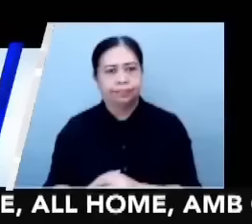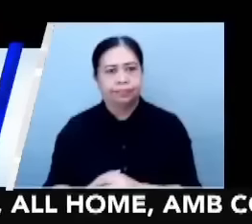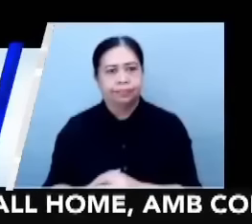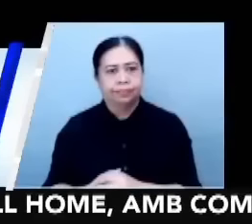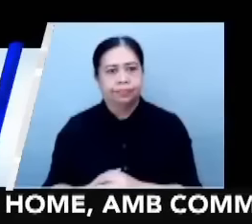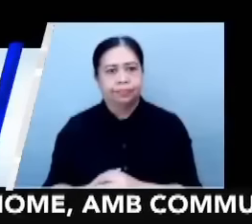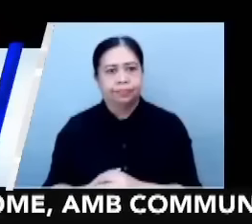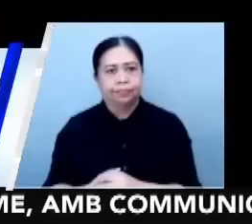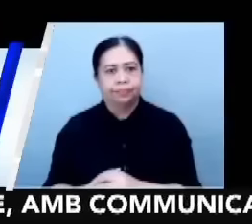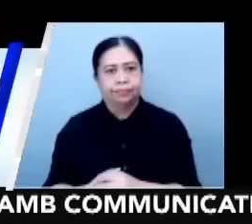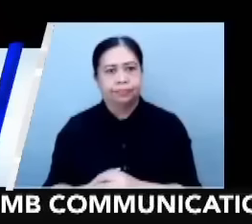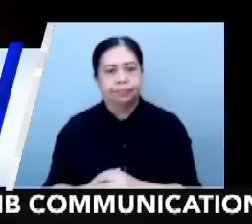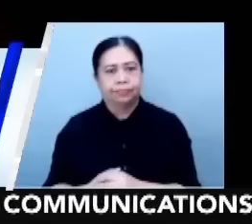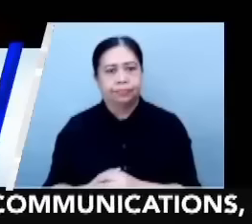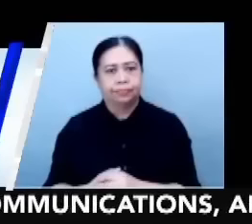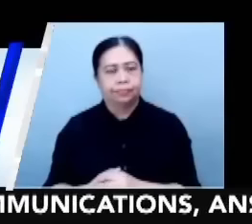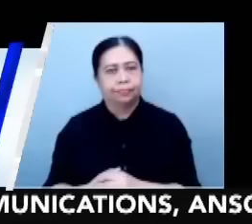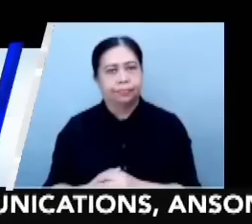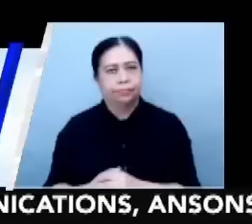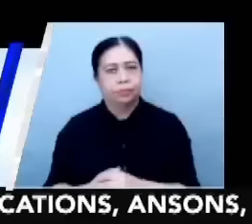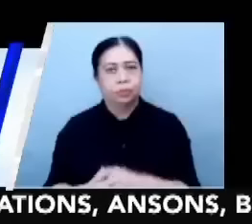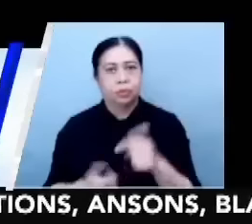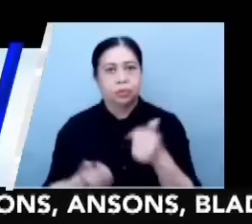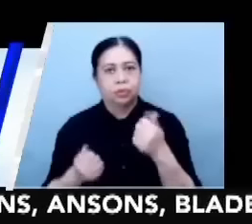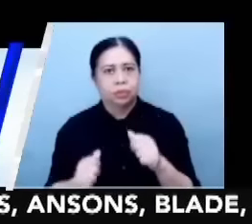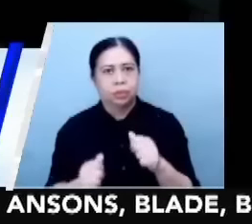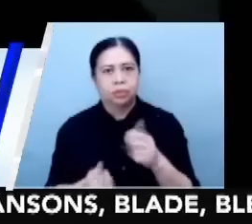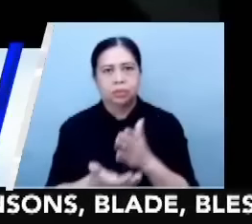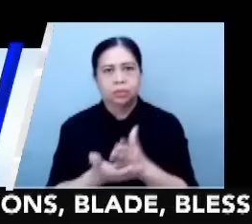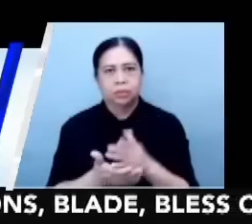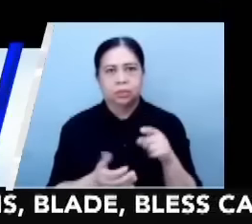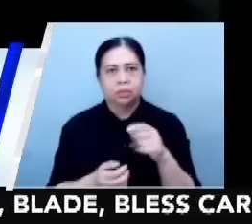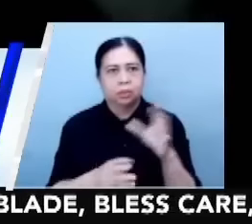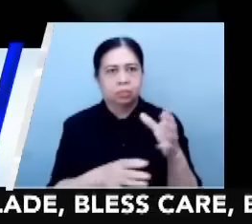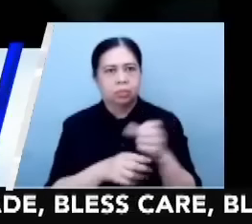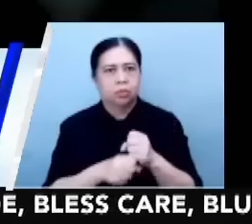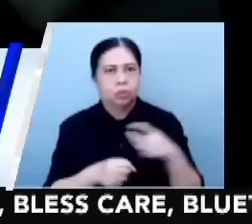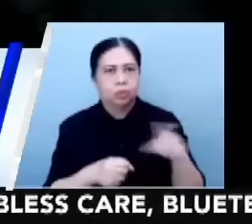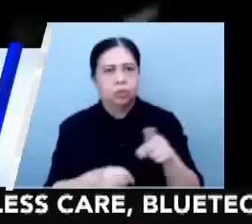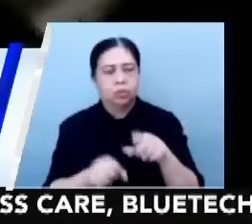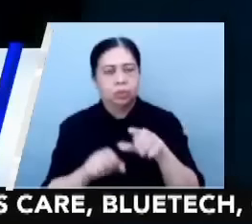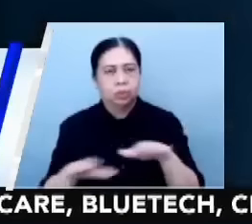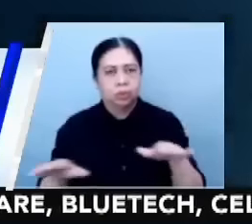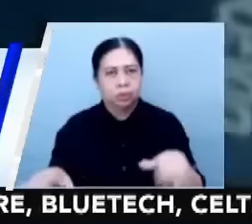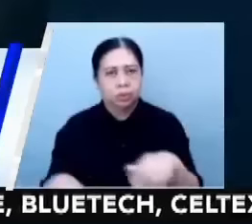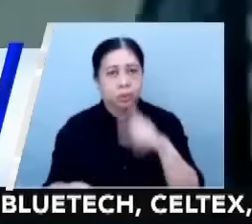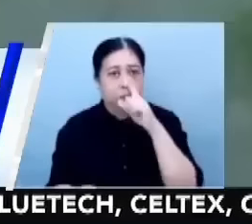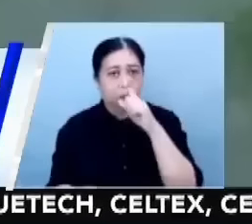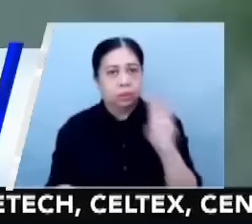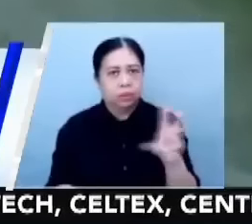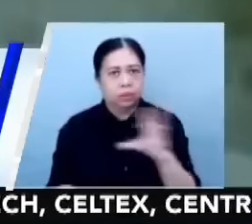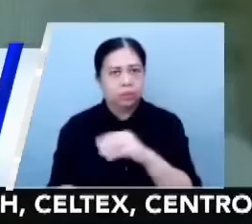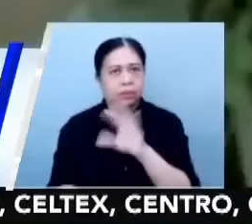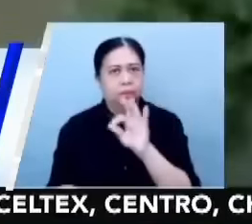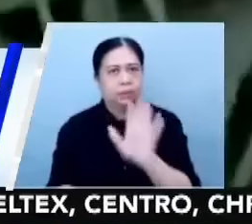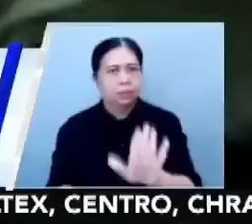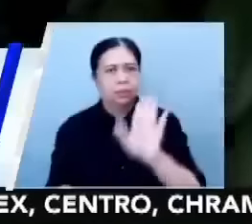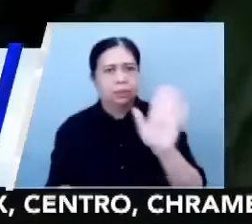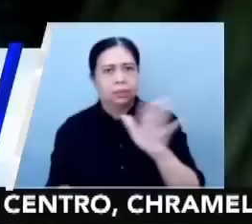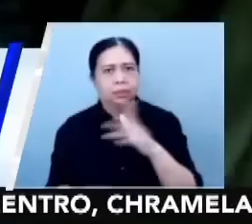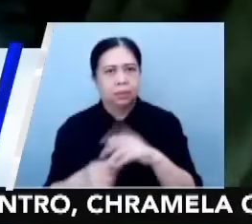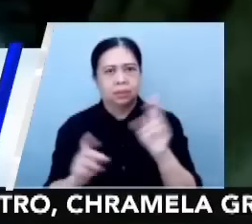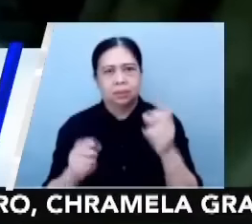suspect na tinangka pigilan na makuha ang dalawang batang edad anim at si na taong gulang na kanya ibinubugaw